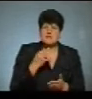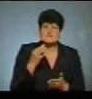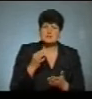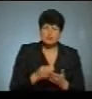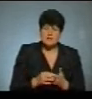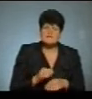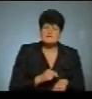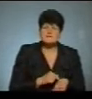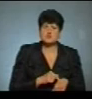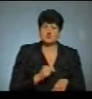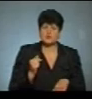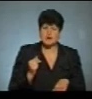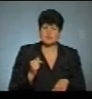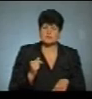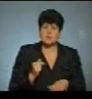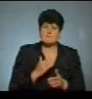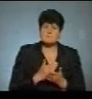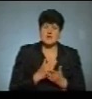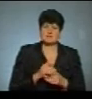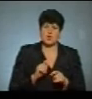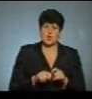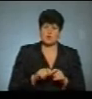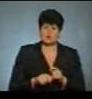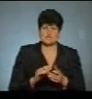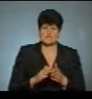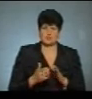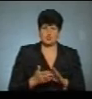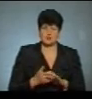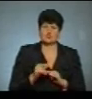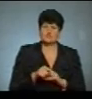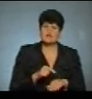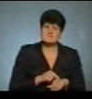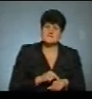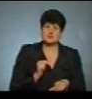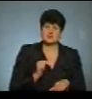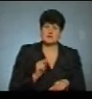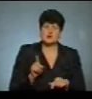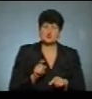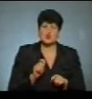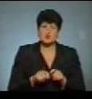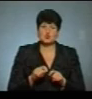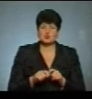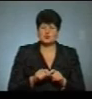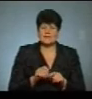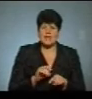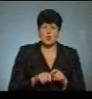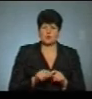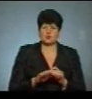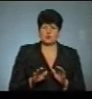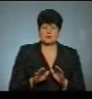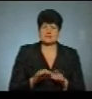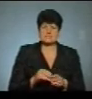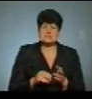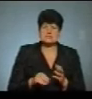відповідальність і відчувати, мати контроль над ситуацією. Тут вони відчувають, що контроль вони не контролюють,